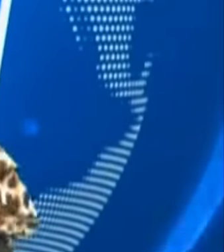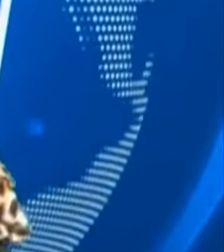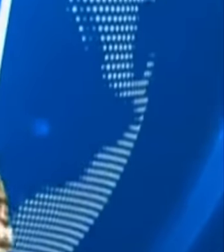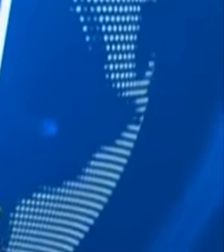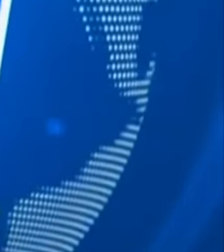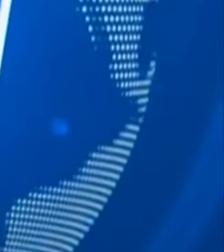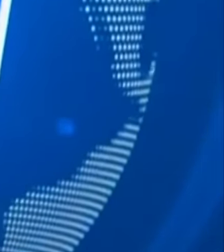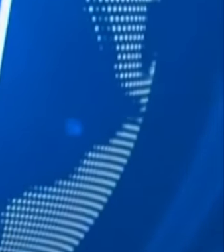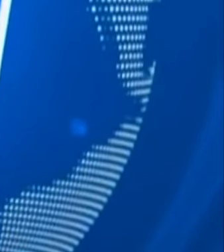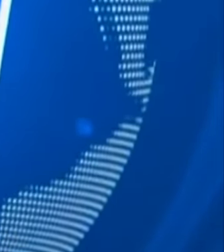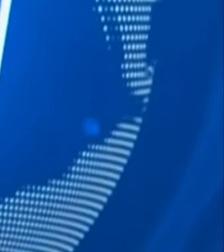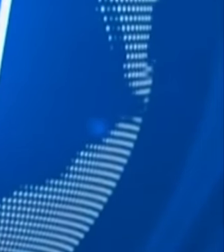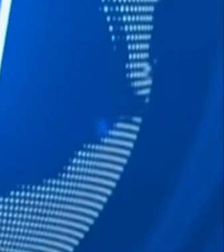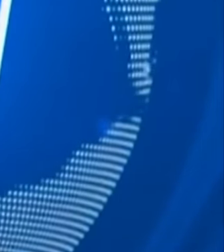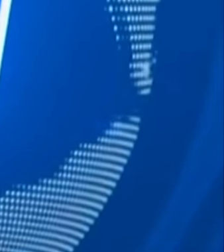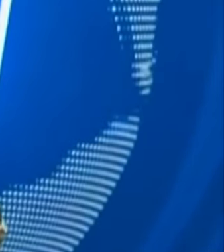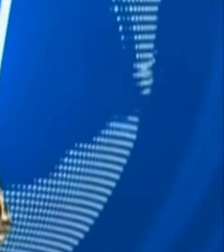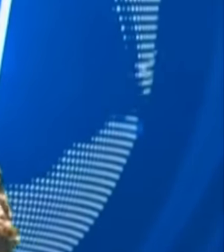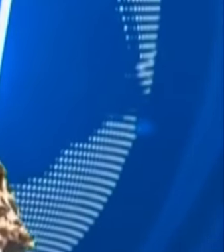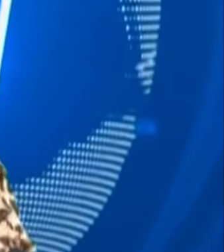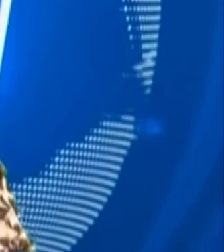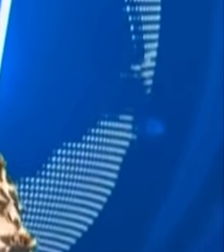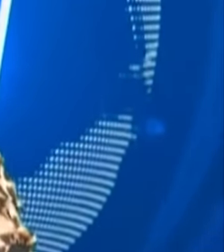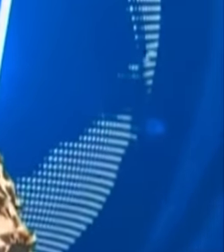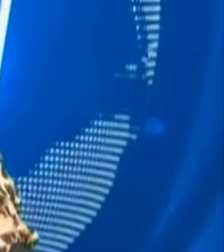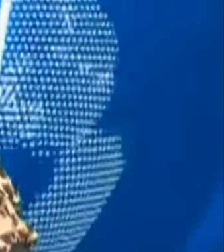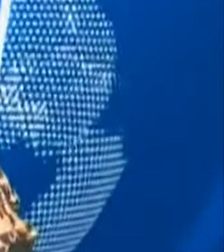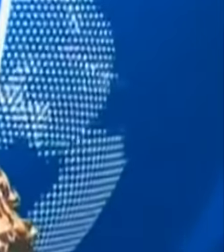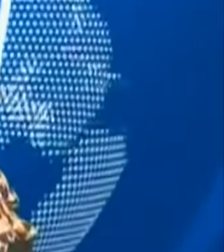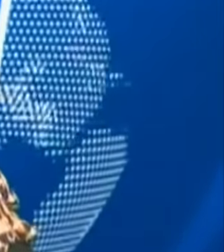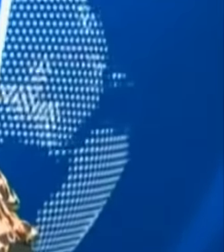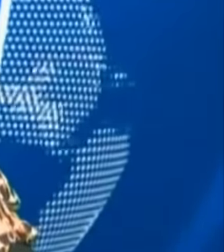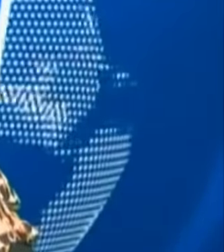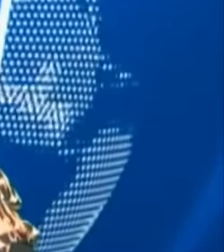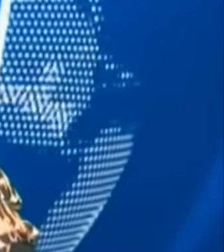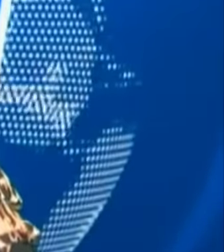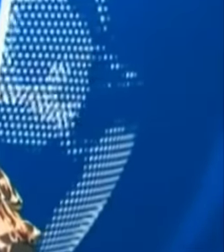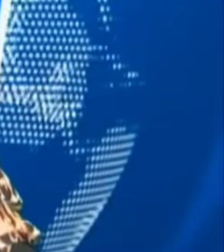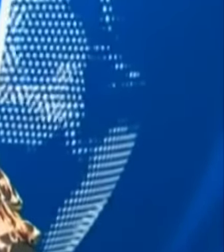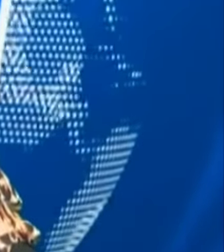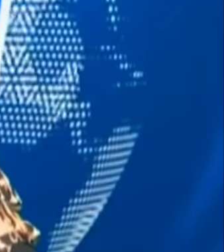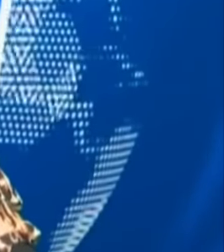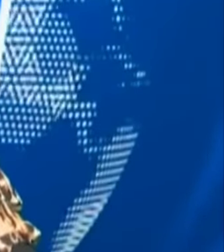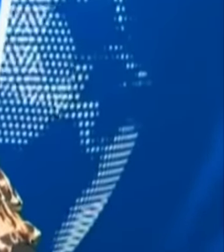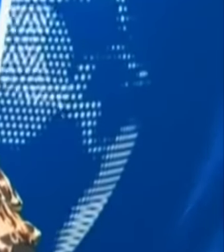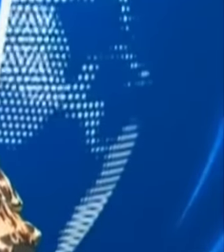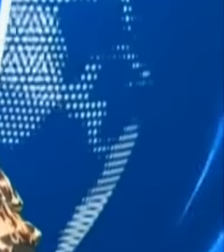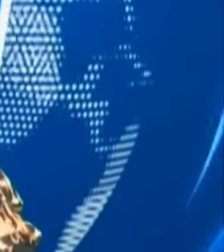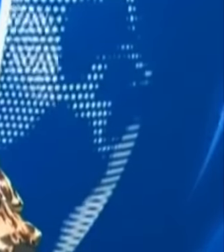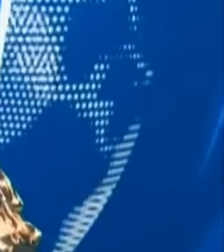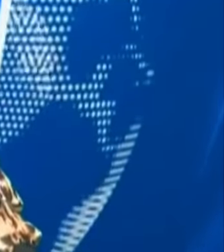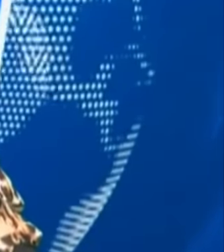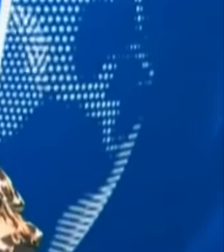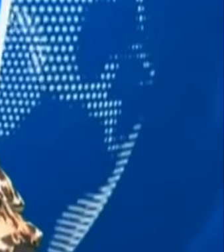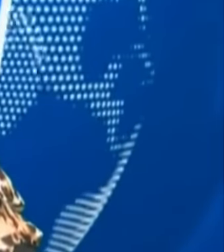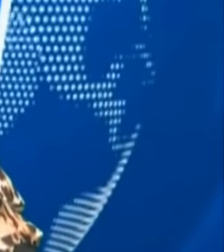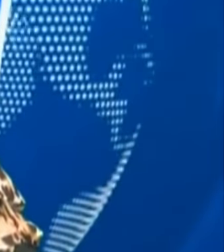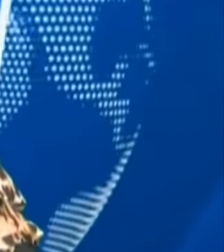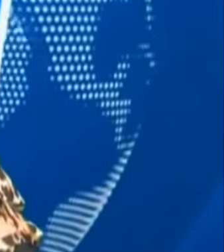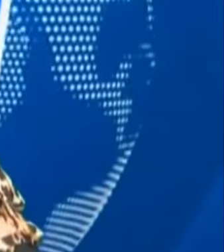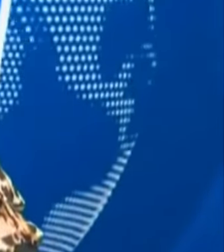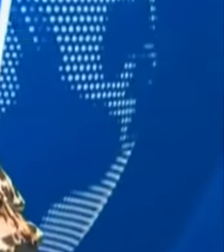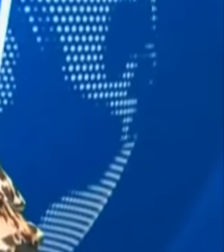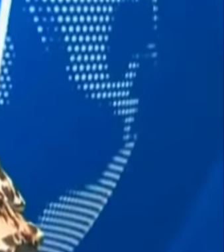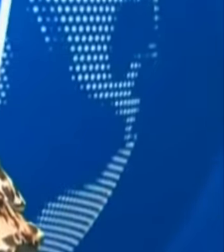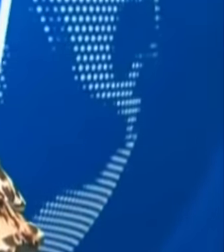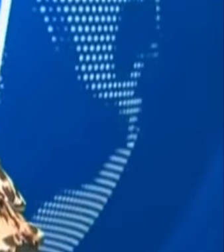Bonsoir mesdames et messieurs, merci de nous rejoindre sur la télévision nationale congolaise à travers ce journal des 19h.